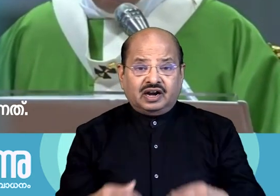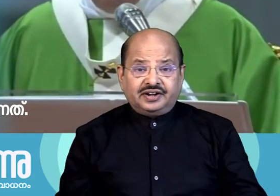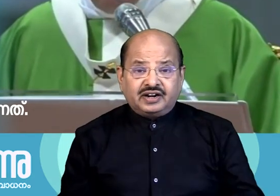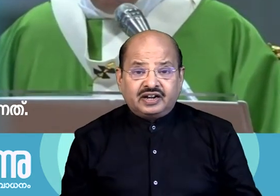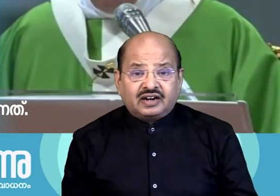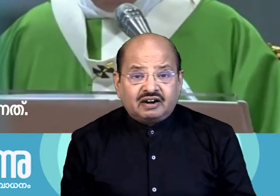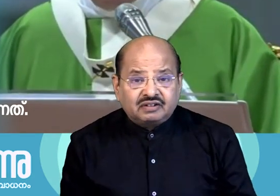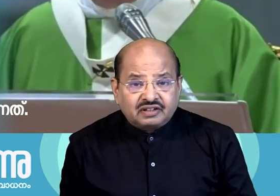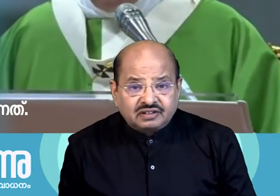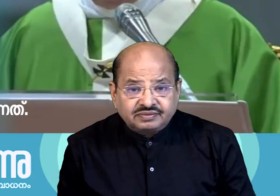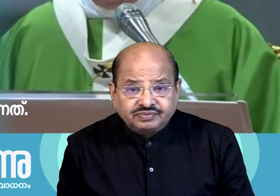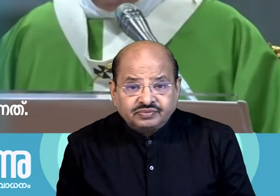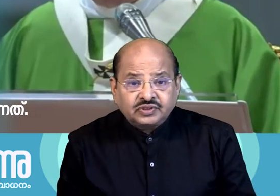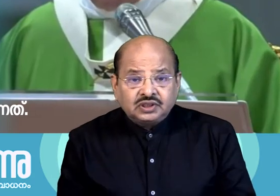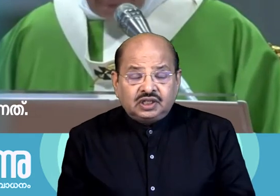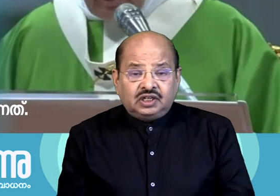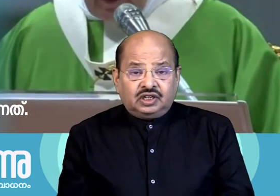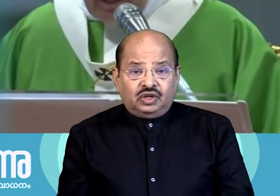ദൈവപിതാവ് കാര്യങ്ങളെ കാണുന്നത്.